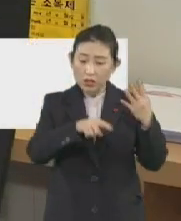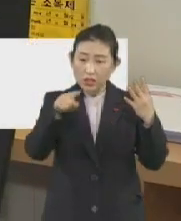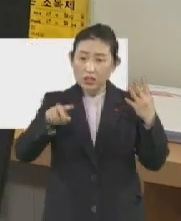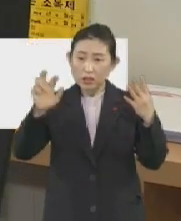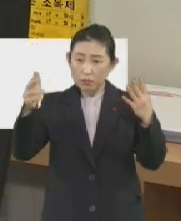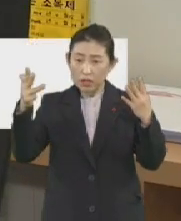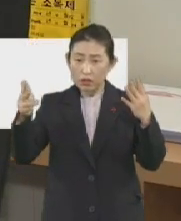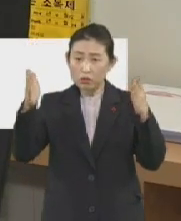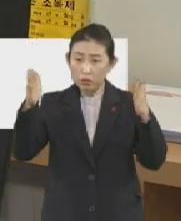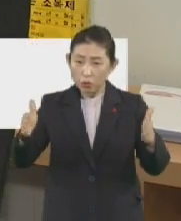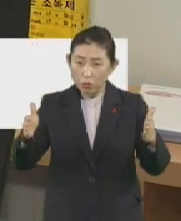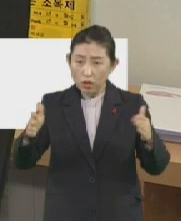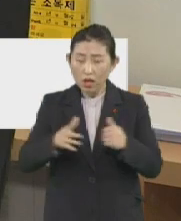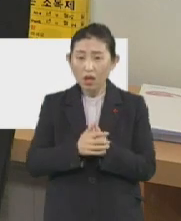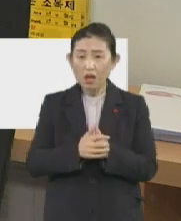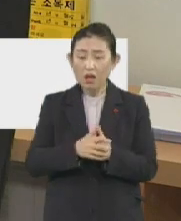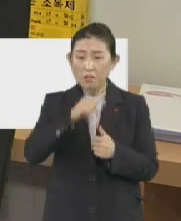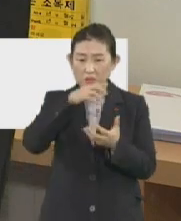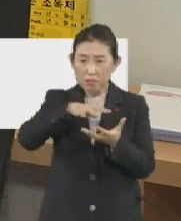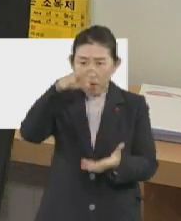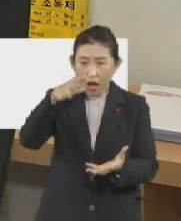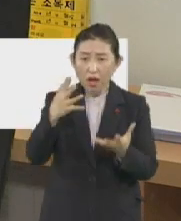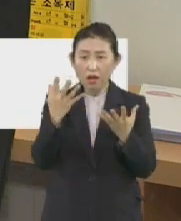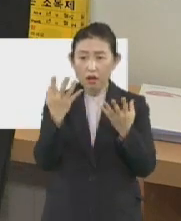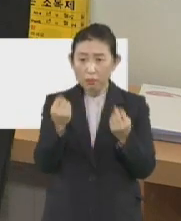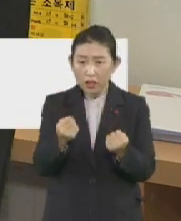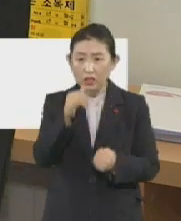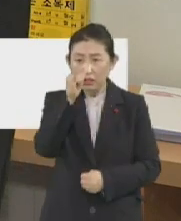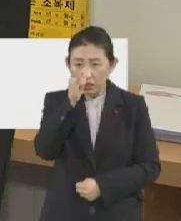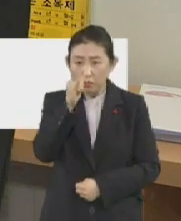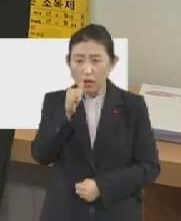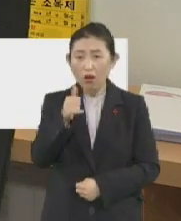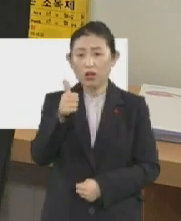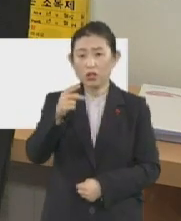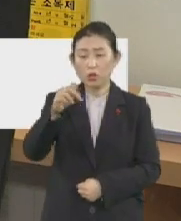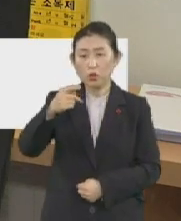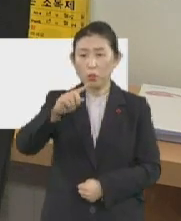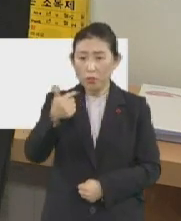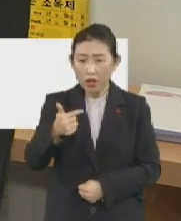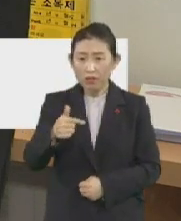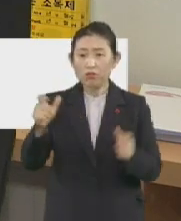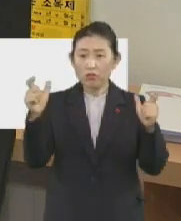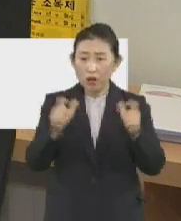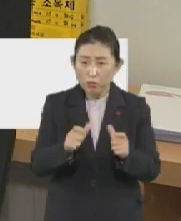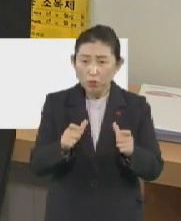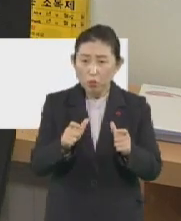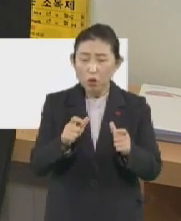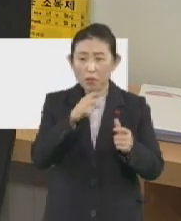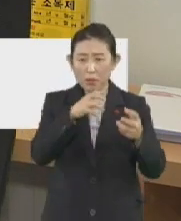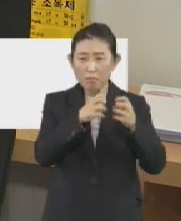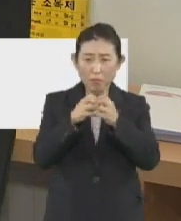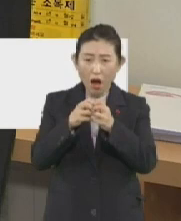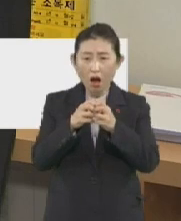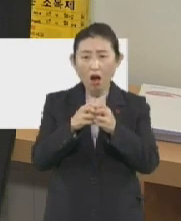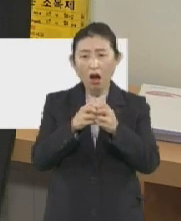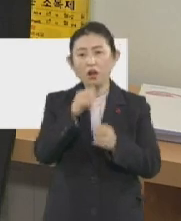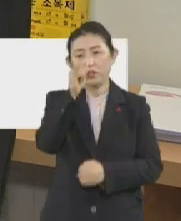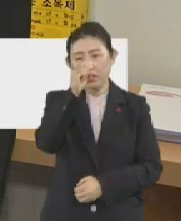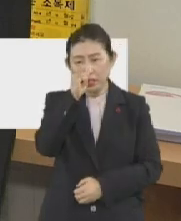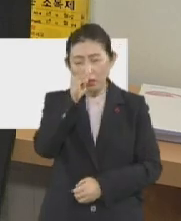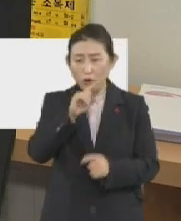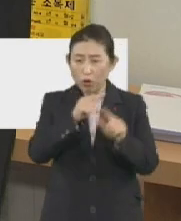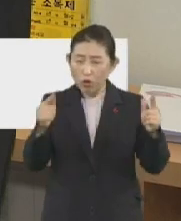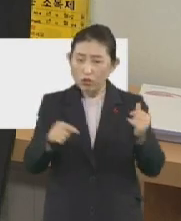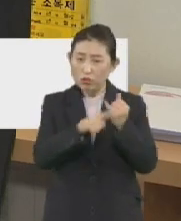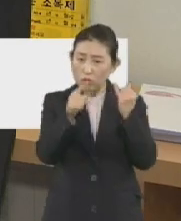이내에 혈소판 감소성 혈전증과 같은 사례가 보고되기도 하고 감춰졌던 그런 산부인과적인